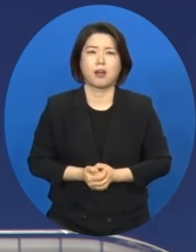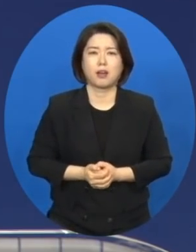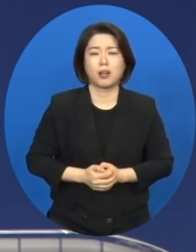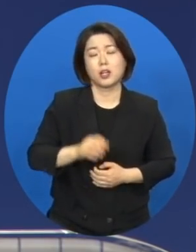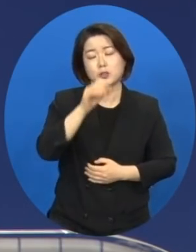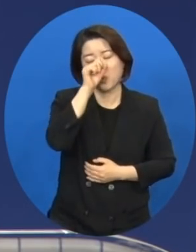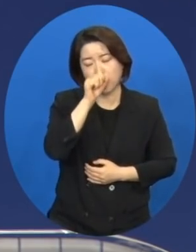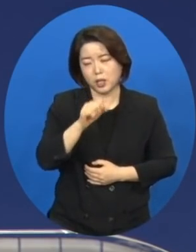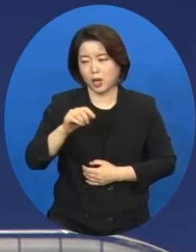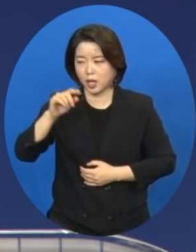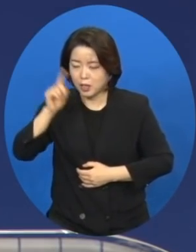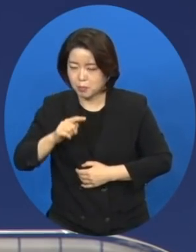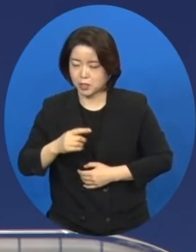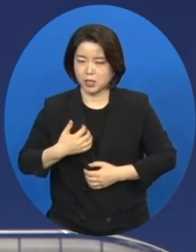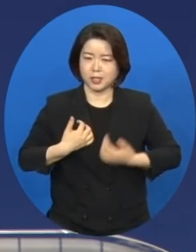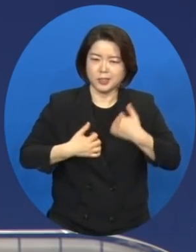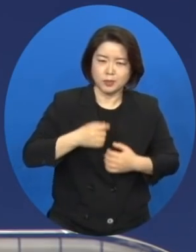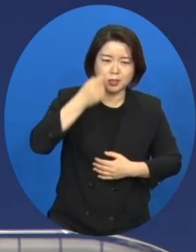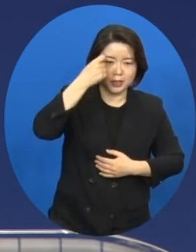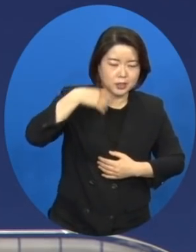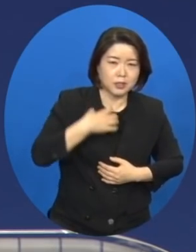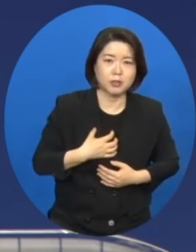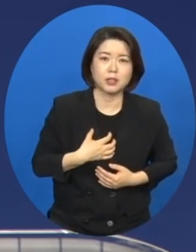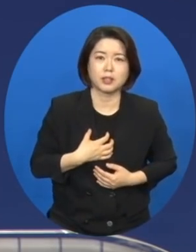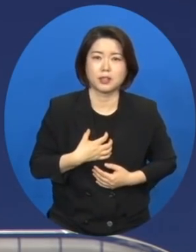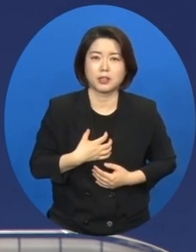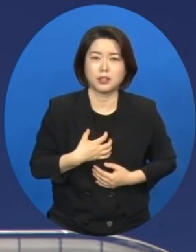좋았다가 나빴다가 기뻤다가 슬펐다가.